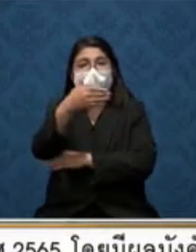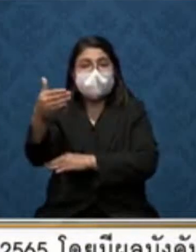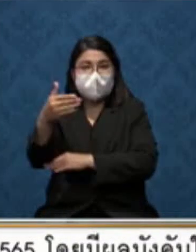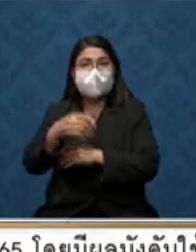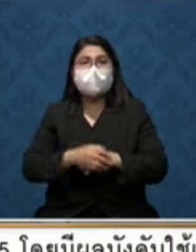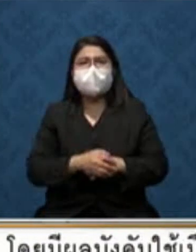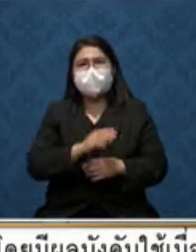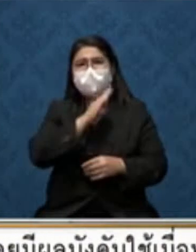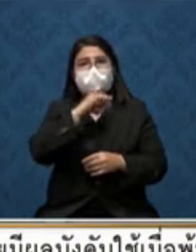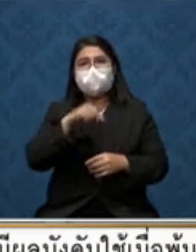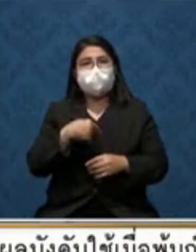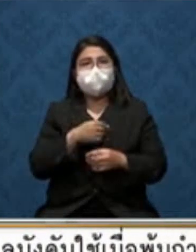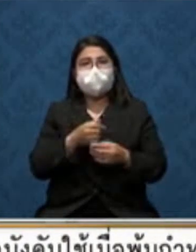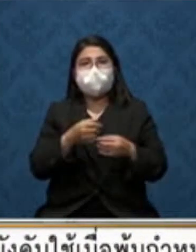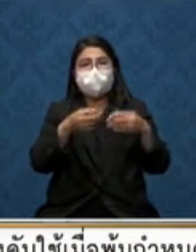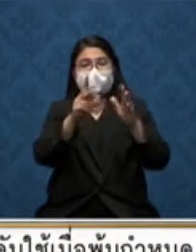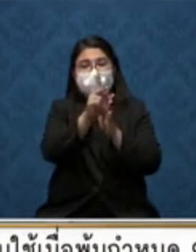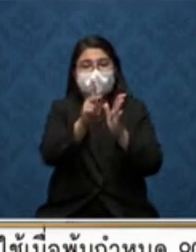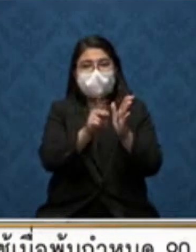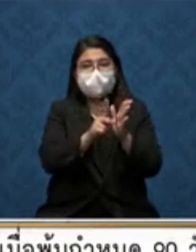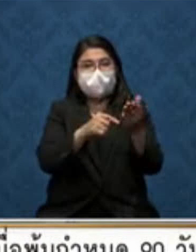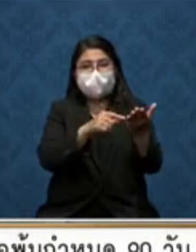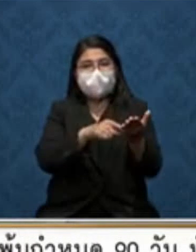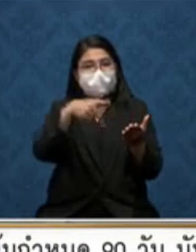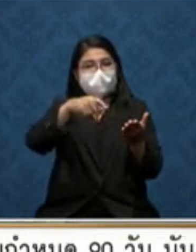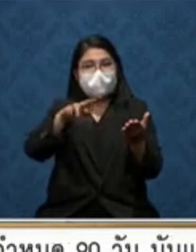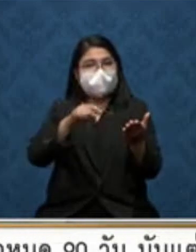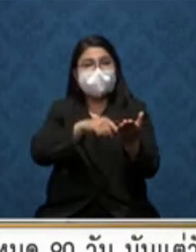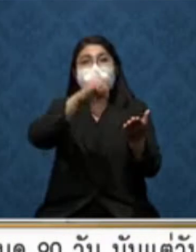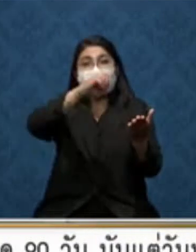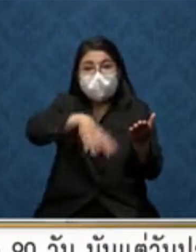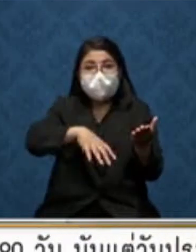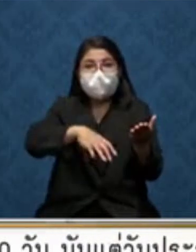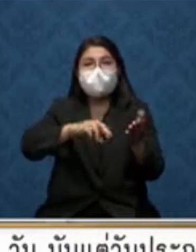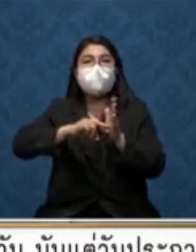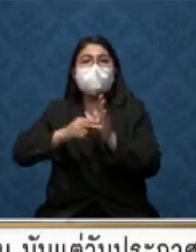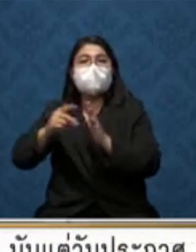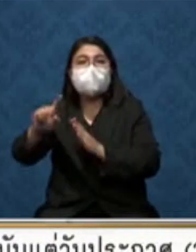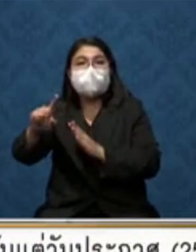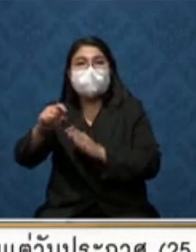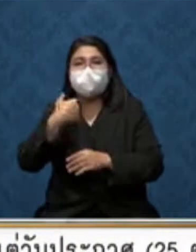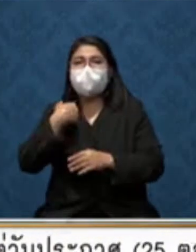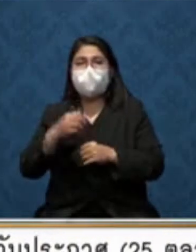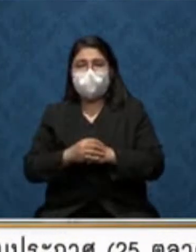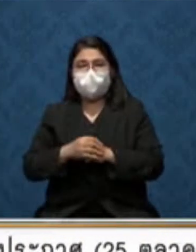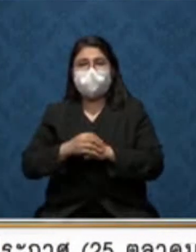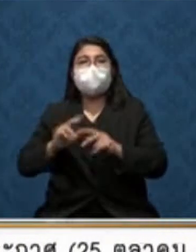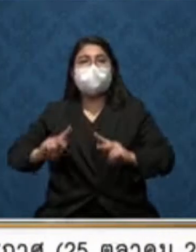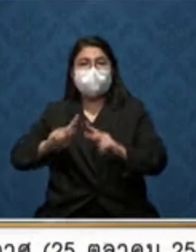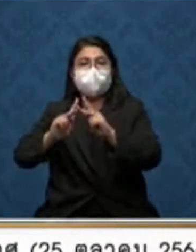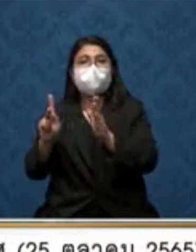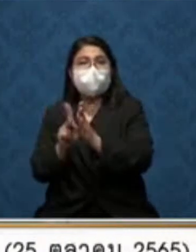ถ้าเราไม่ผ่านเกิดอะไรขึ้นอยทผมเรีนนะครับกษิกาทไปกำใหPointใกดกระซวงเปลี่ยนเมื่อไ่ก็ได้ครั